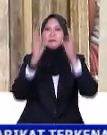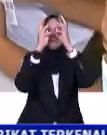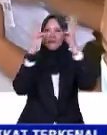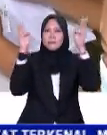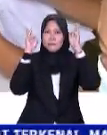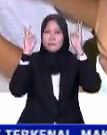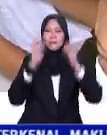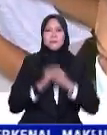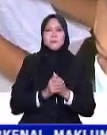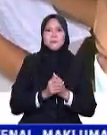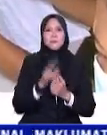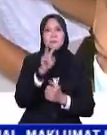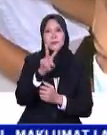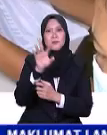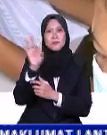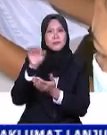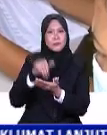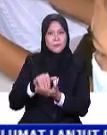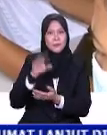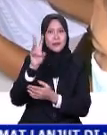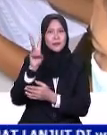kini, seramai